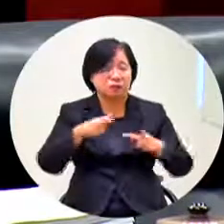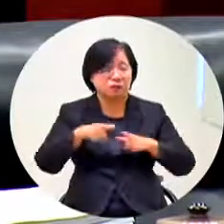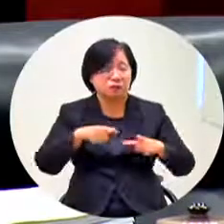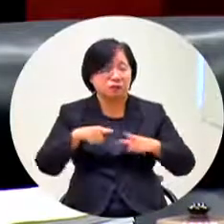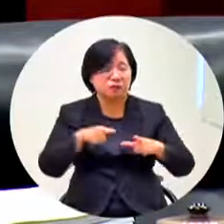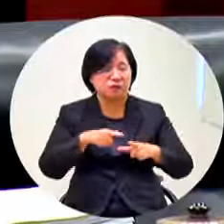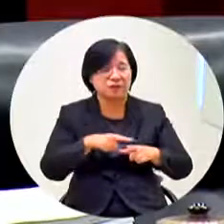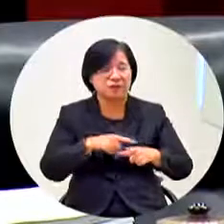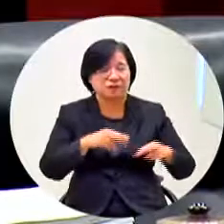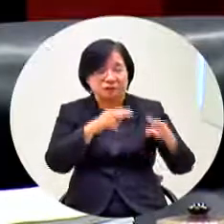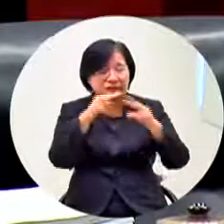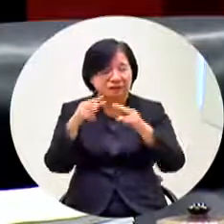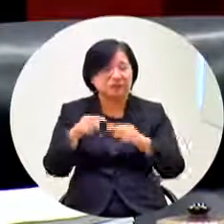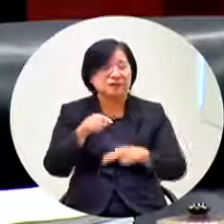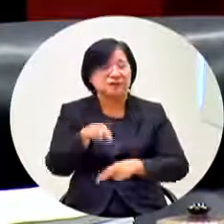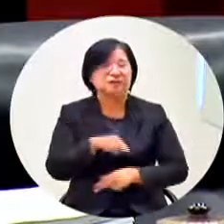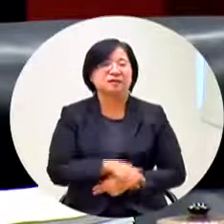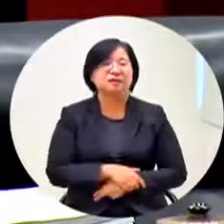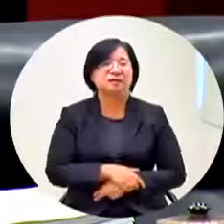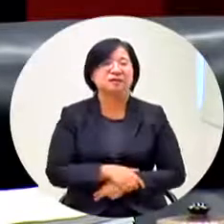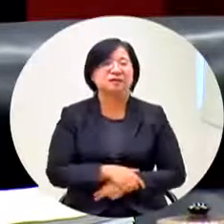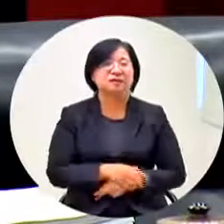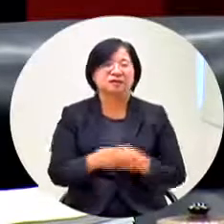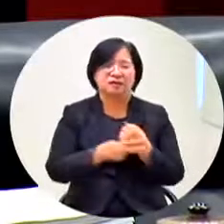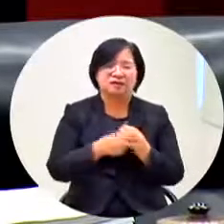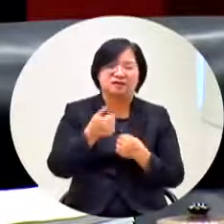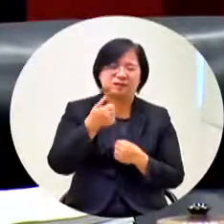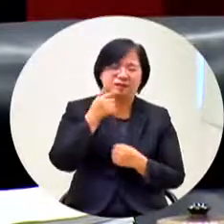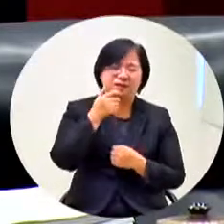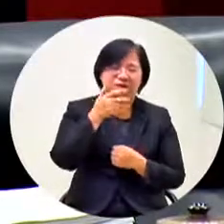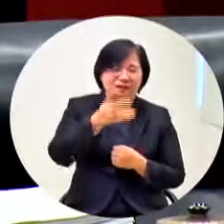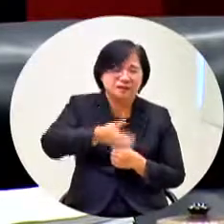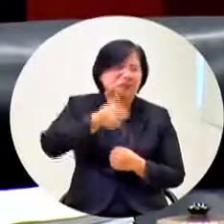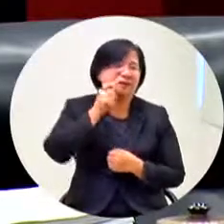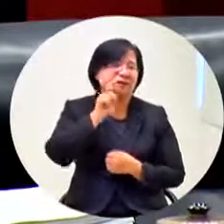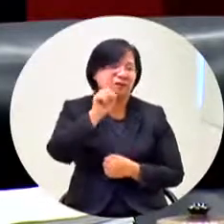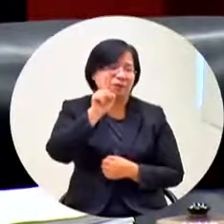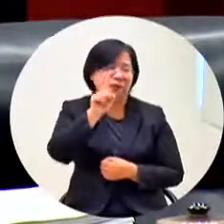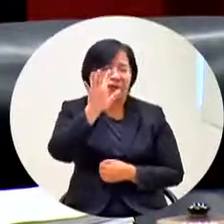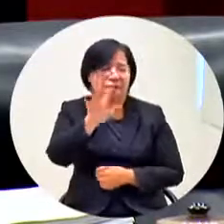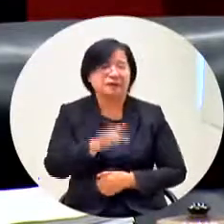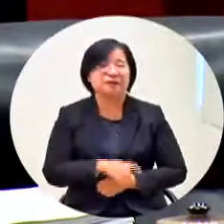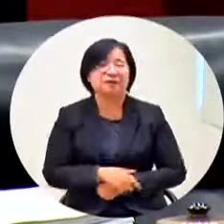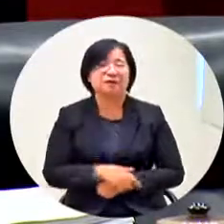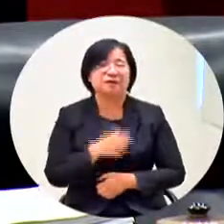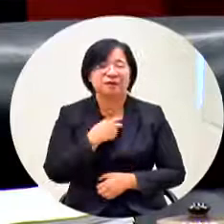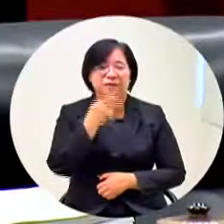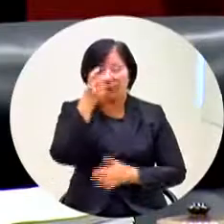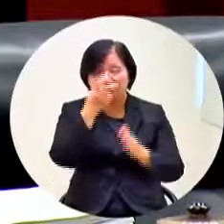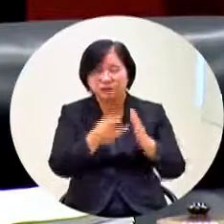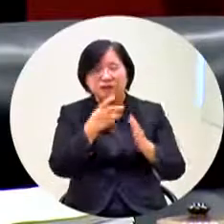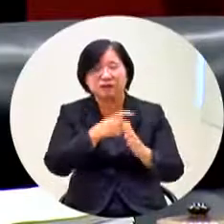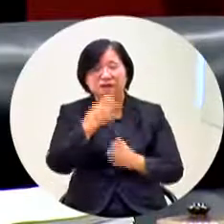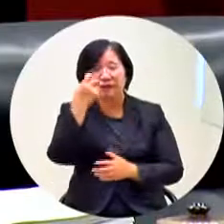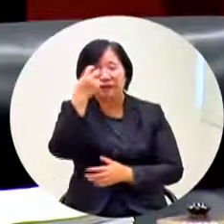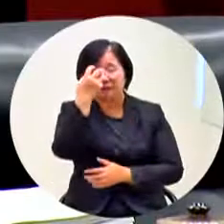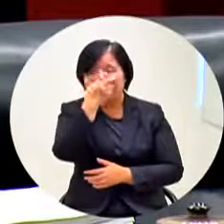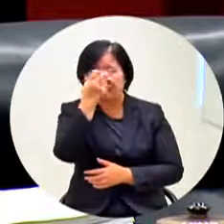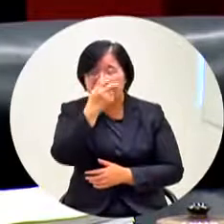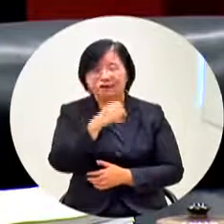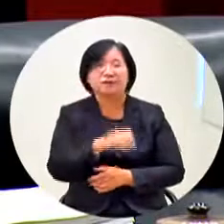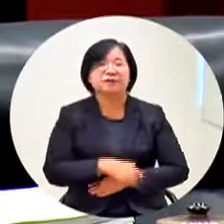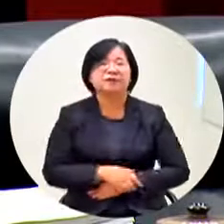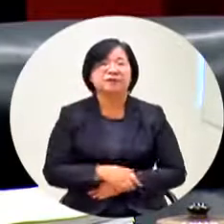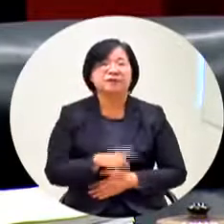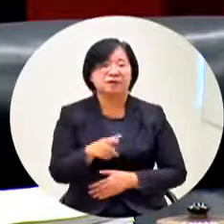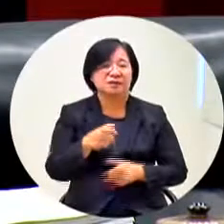年了，这个里长一再陈情，这是我们那时候的会刊当时的考察。那时候这个公